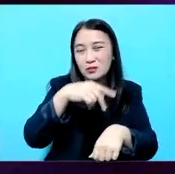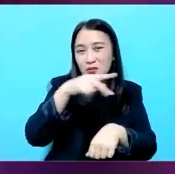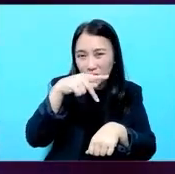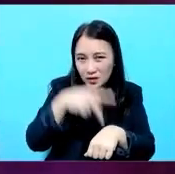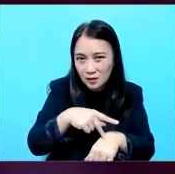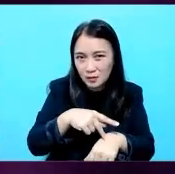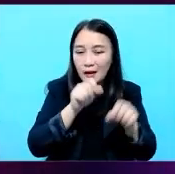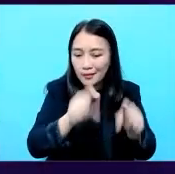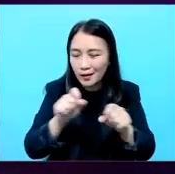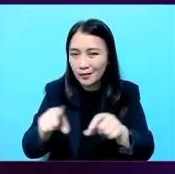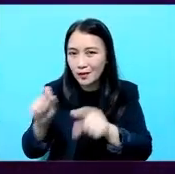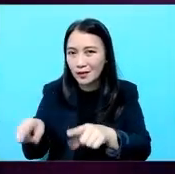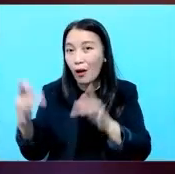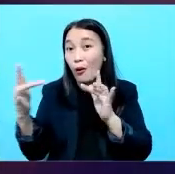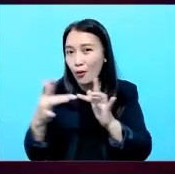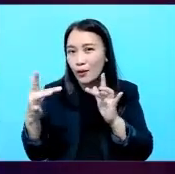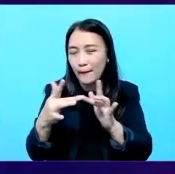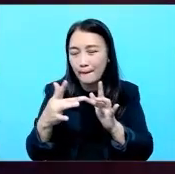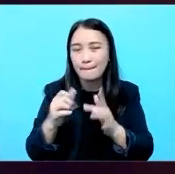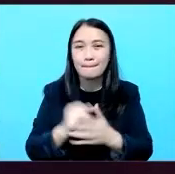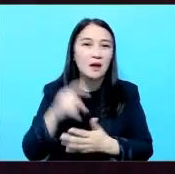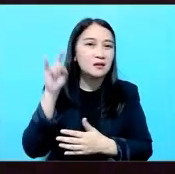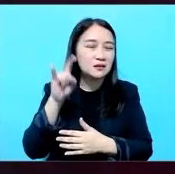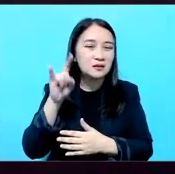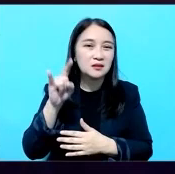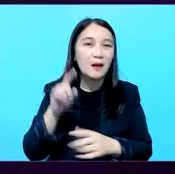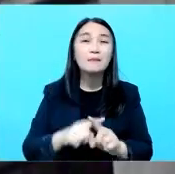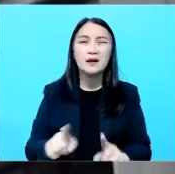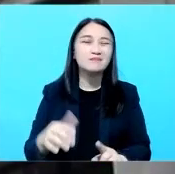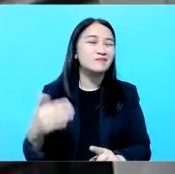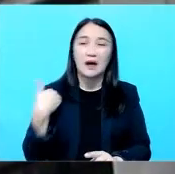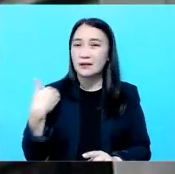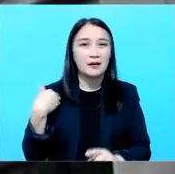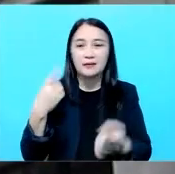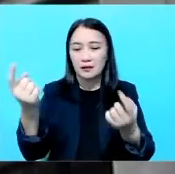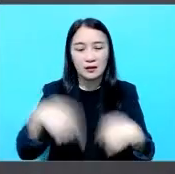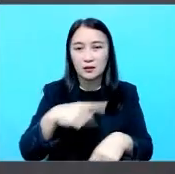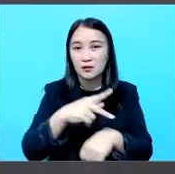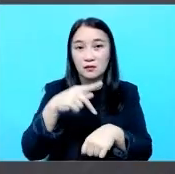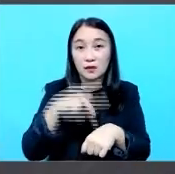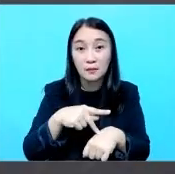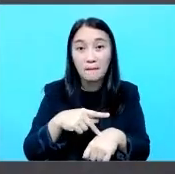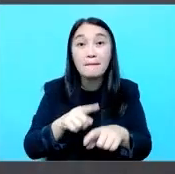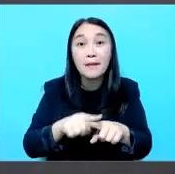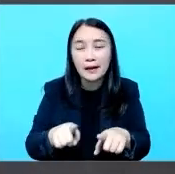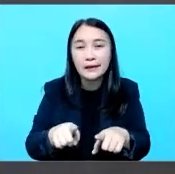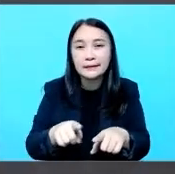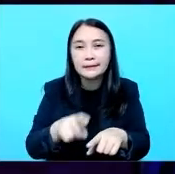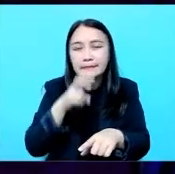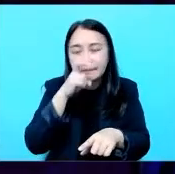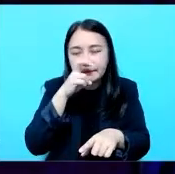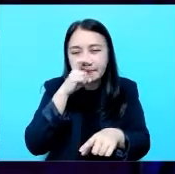o sa social media. Bagamat hindi pa ito nakakapasok sa Pilipinas ang Happy Water, mahigpit daw na binabantayan ngayon ang